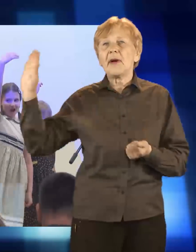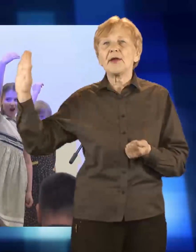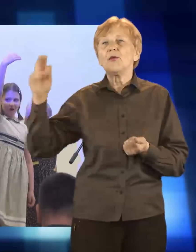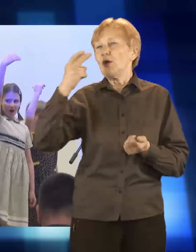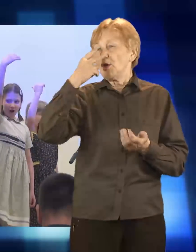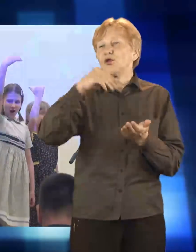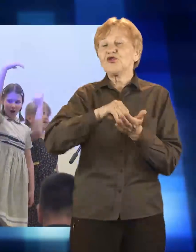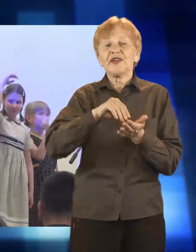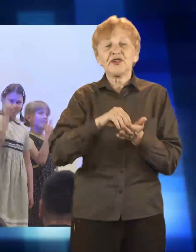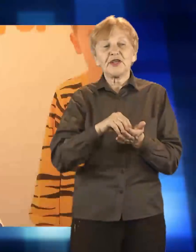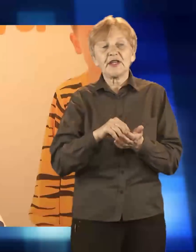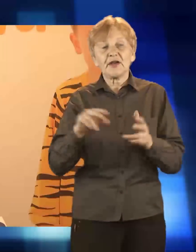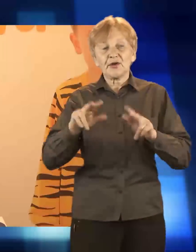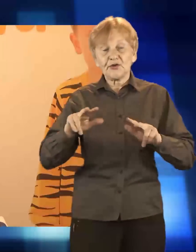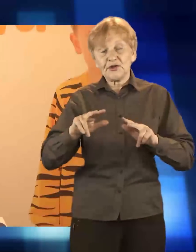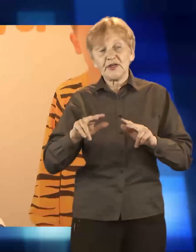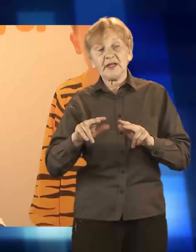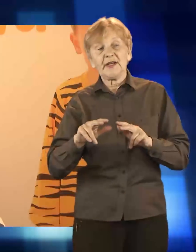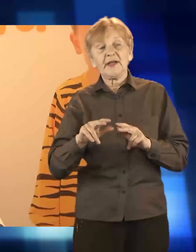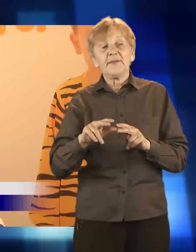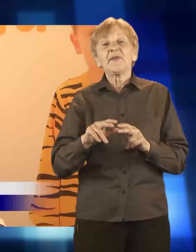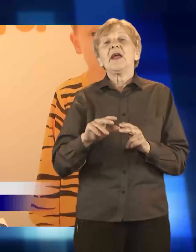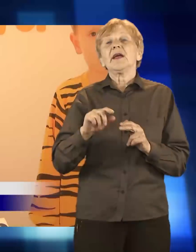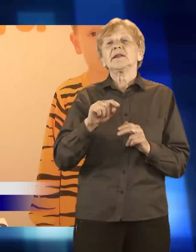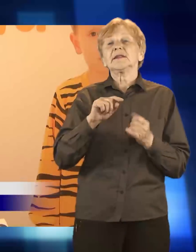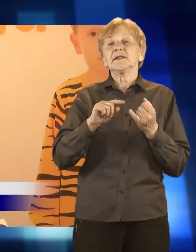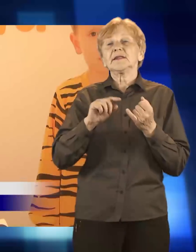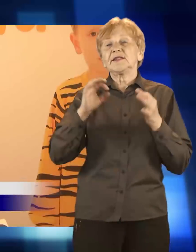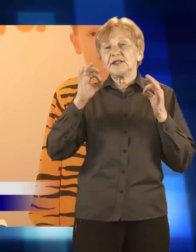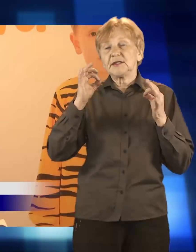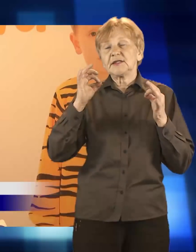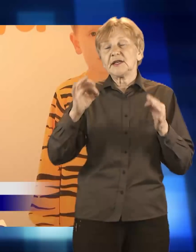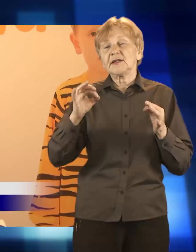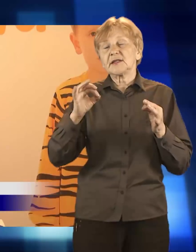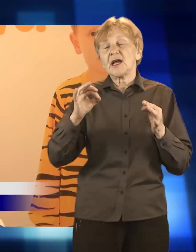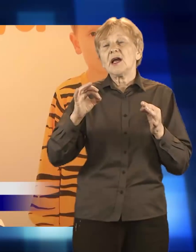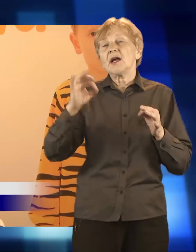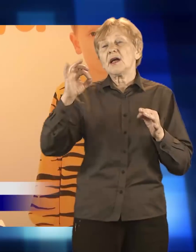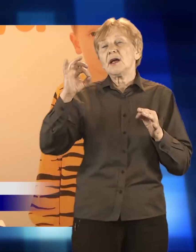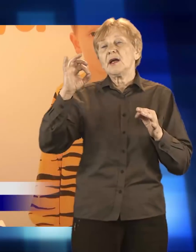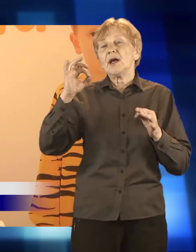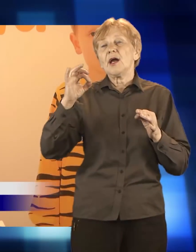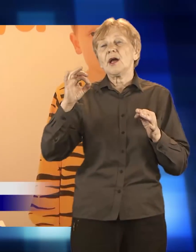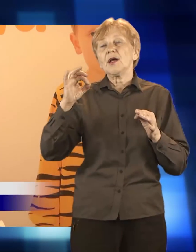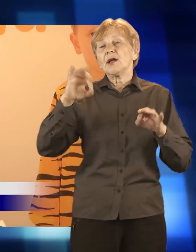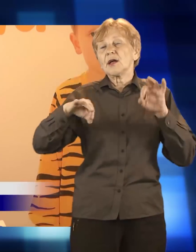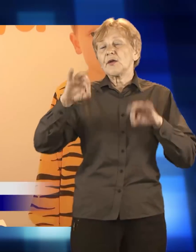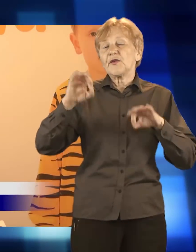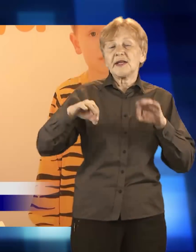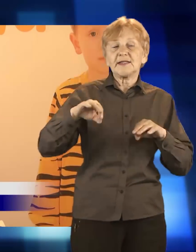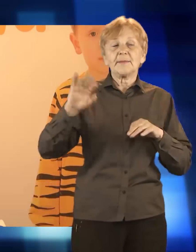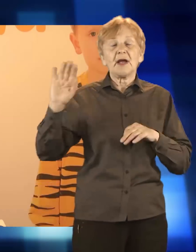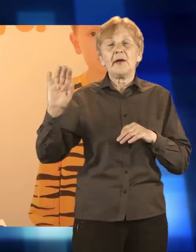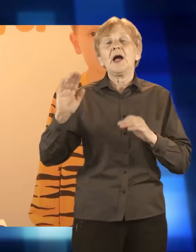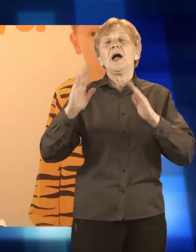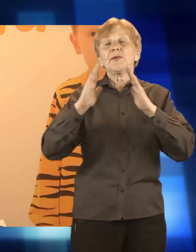konferencję na Zamku Piastowskim. Dzisiejsza konferencja nosi nazwę Dom i Tradycje. Szczególnie podkreślam dom i